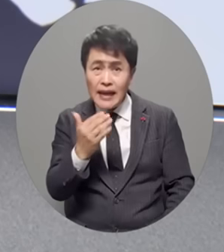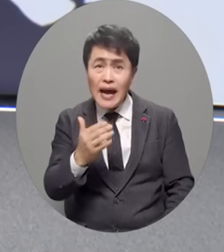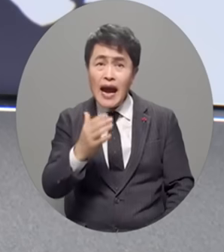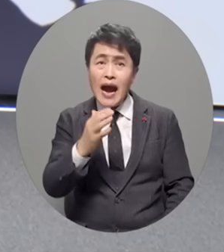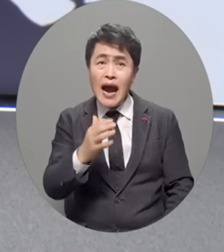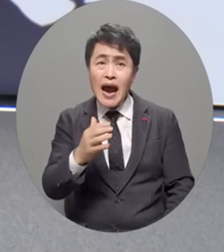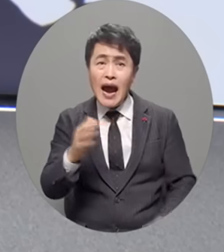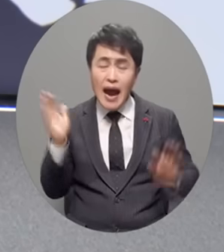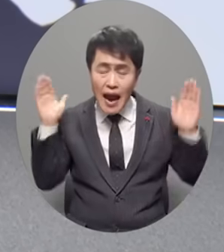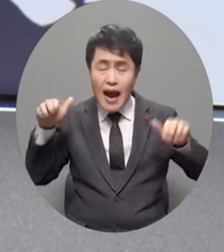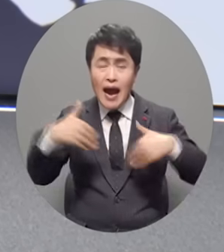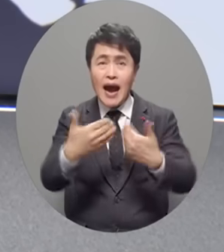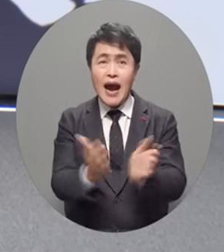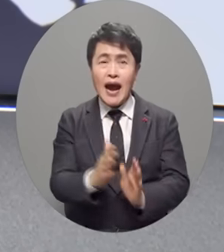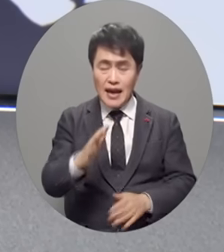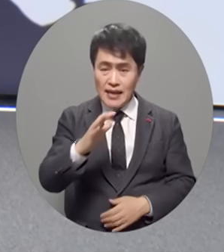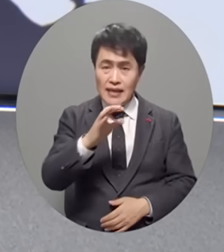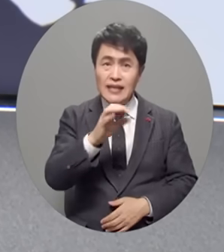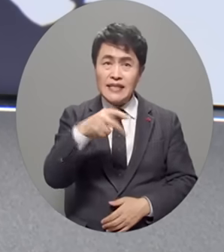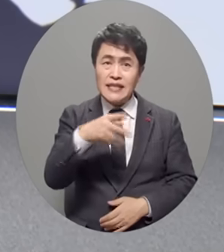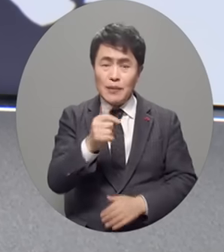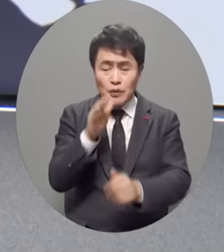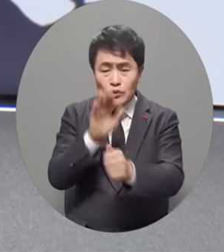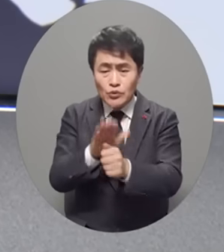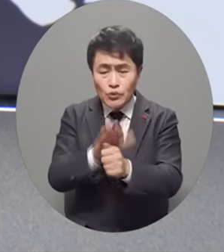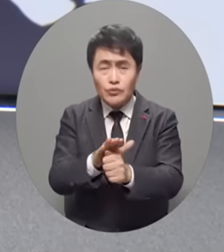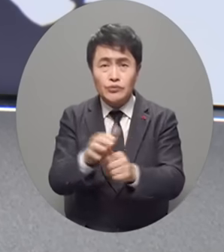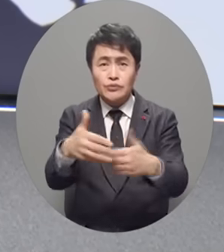자처하는 국가입니다. MBC 뉴스 이성일입니다.